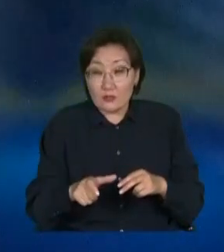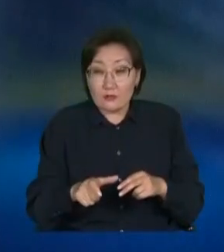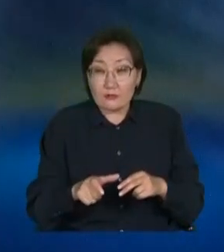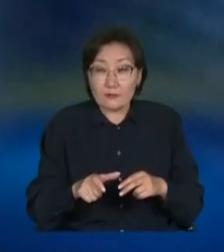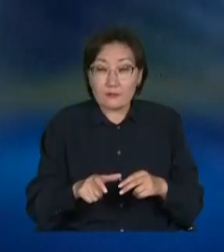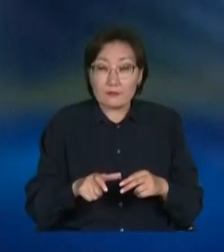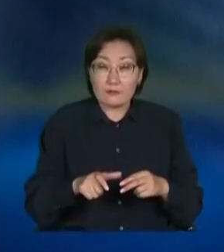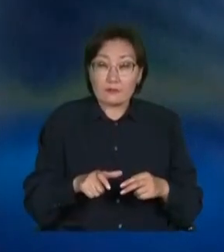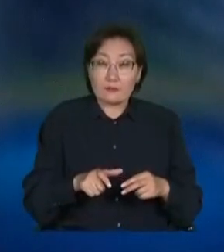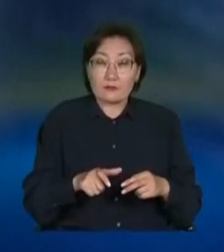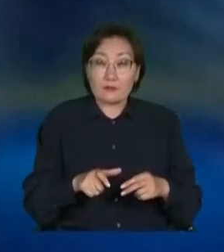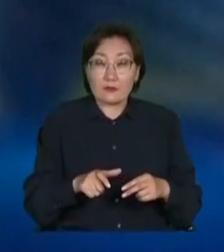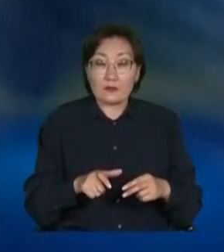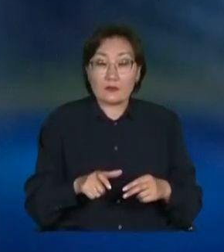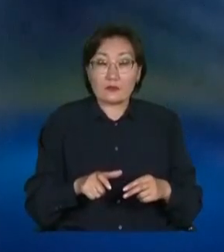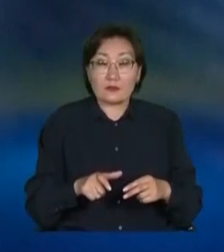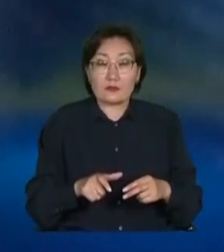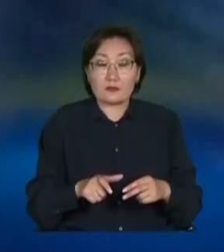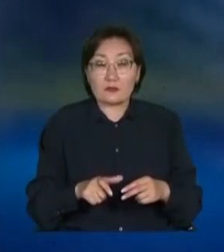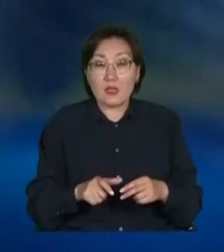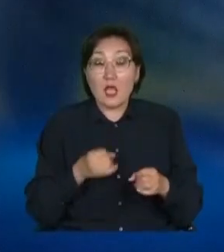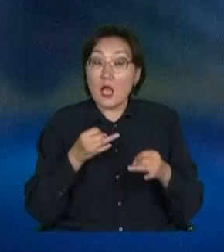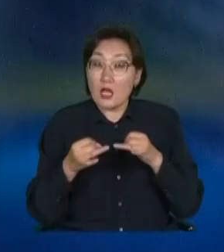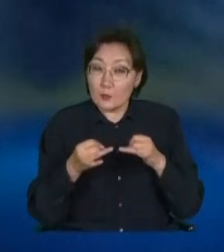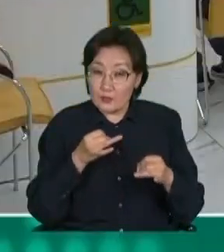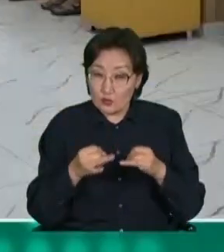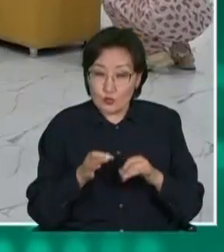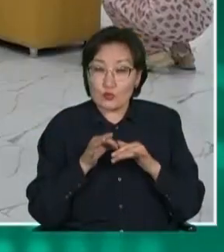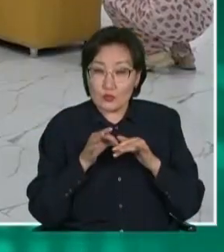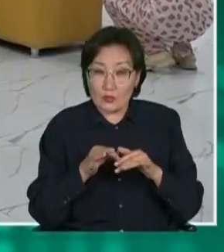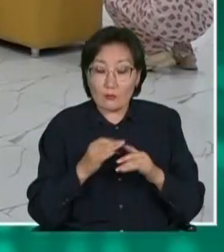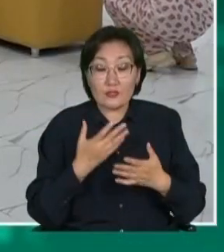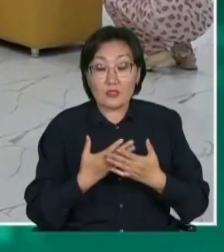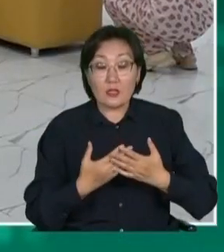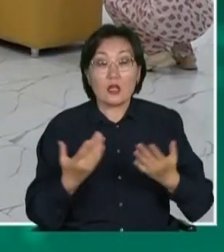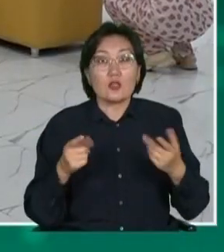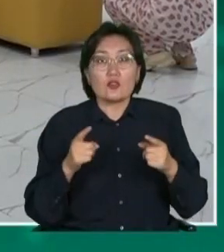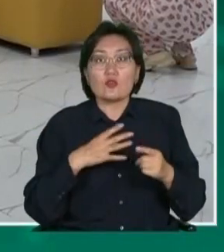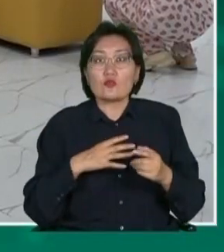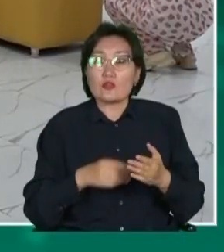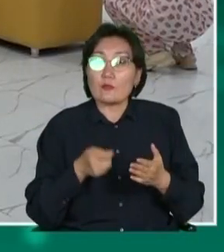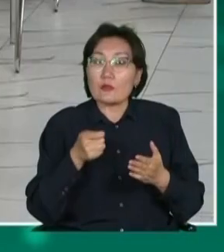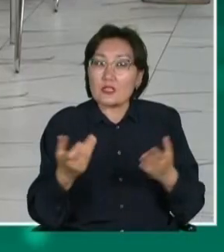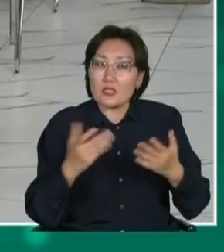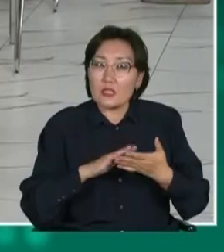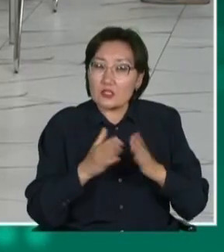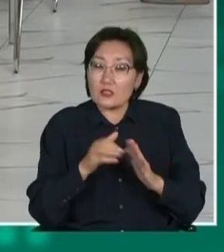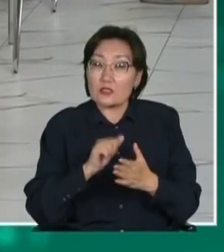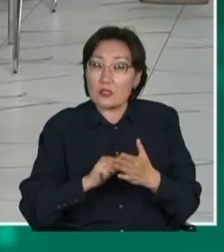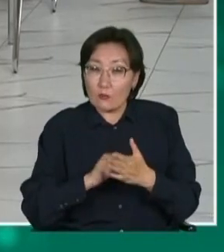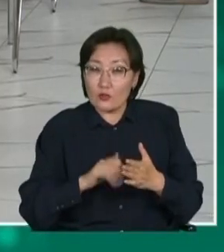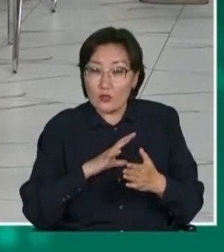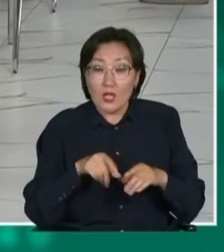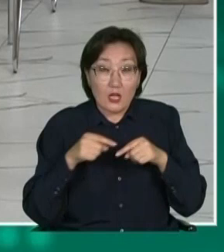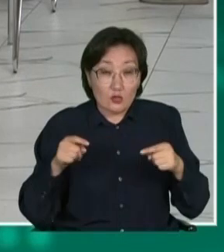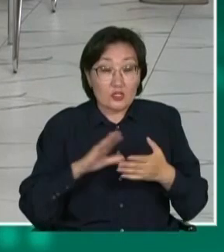не қалай азаматтармен бір әңгімелесу жүреді, сұхбат жүреді. Мысалы ол жаңа не үшін берді, қандай жағдайлар себеп болды, мысалы енді әртүрлі